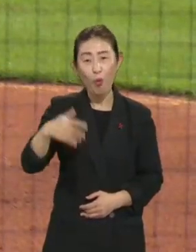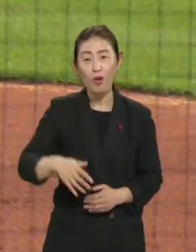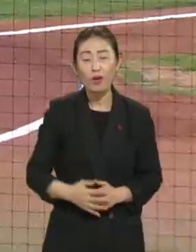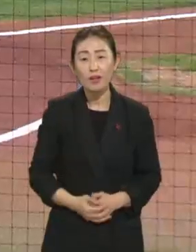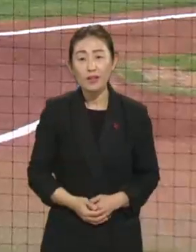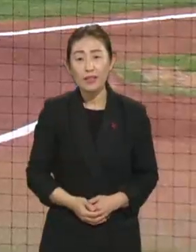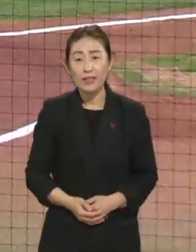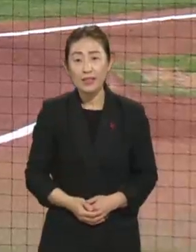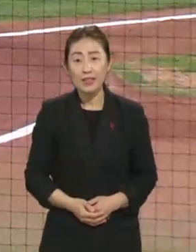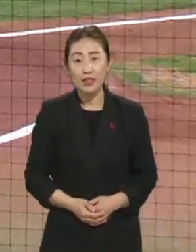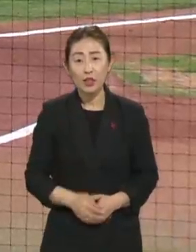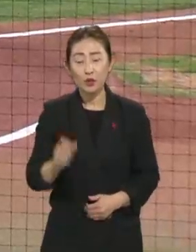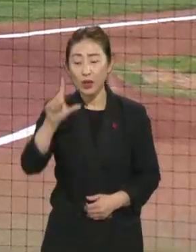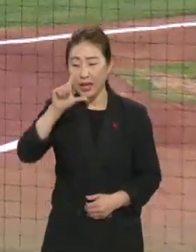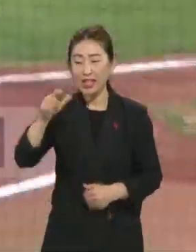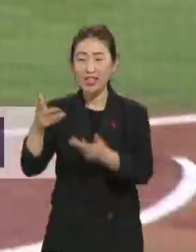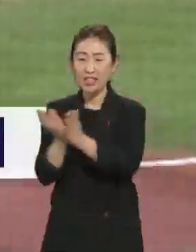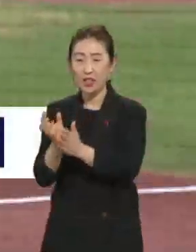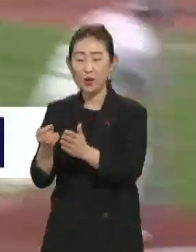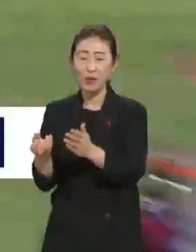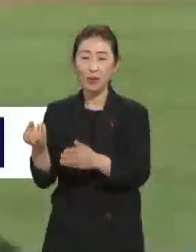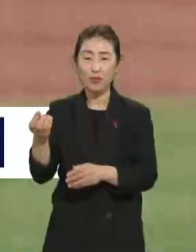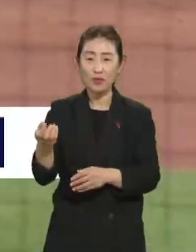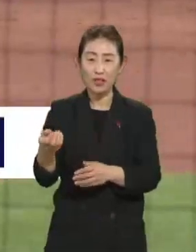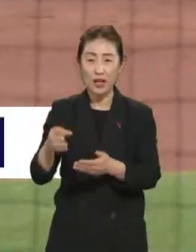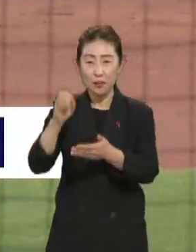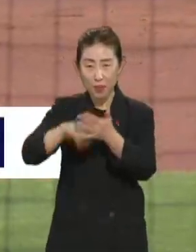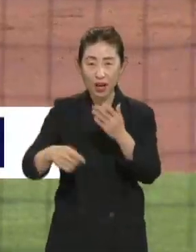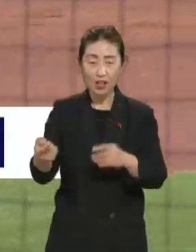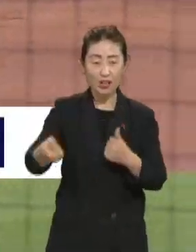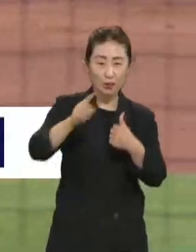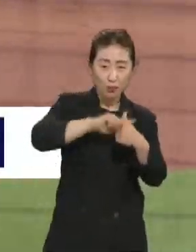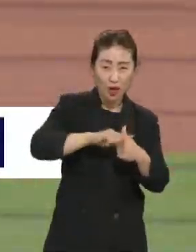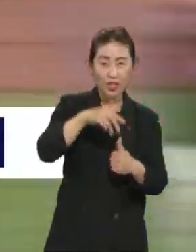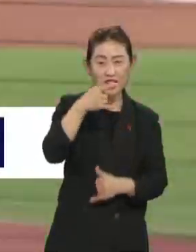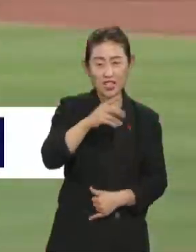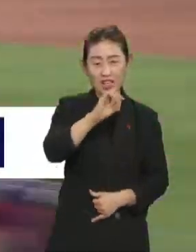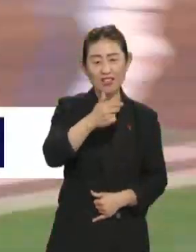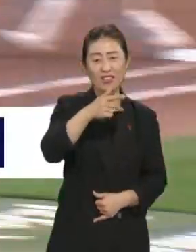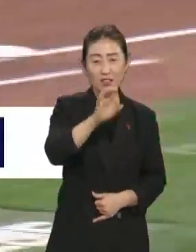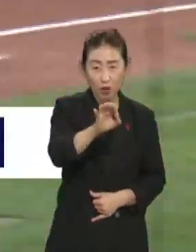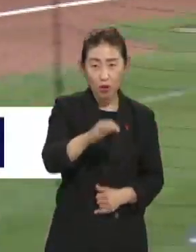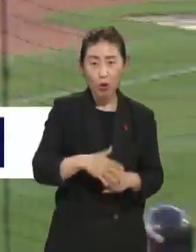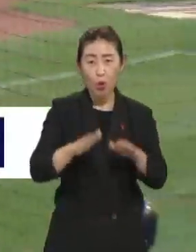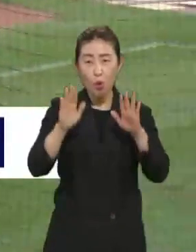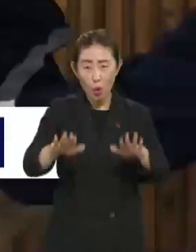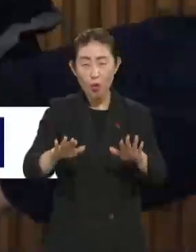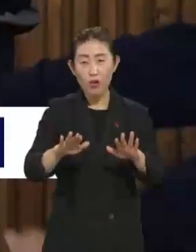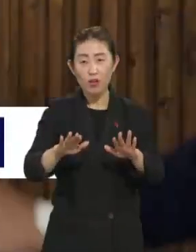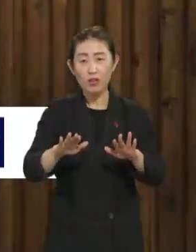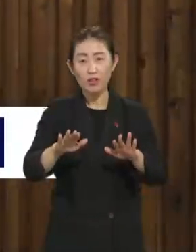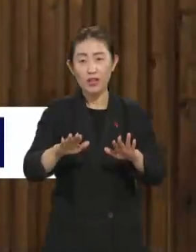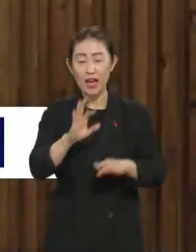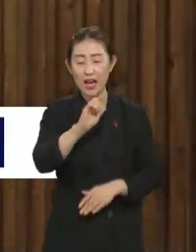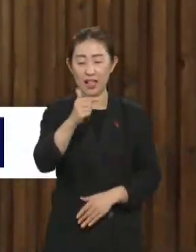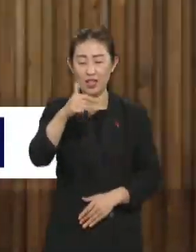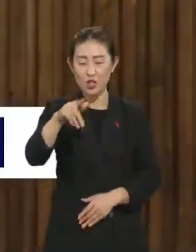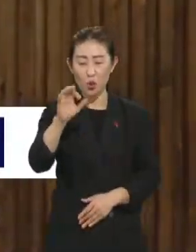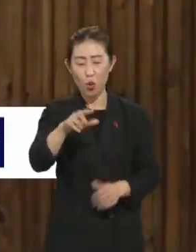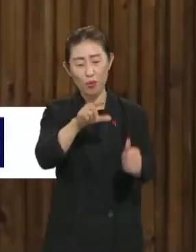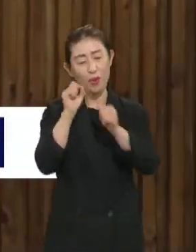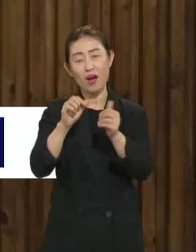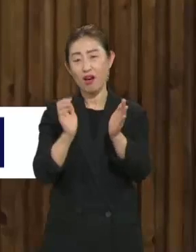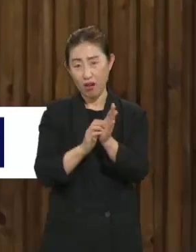두드러졌습니다. LG에서 이적해 올 시즌 영향만점 대활약을 해준 최은성에 이어 올겨울 대형 FA 안치홍까지